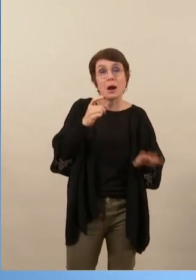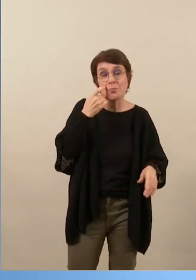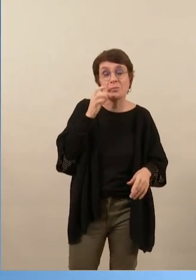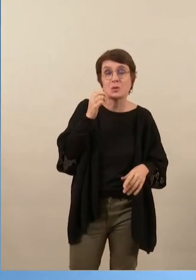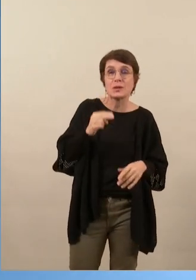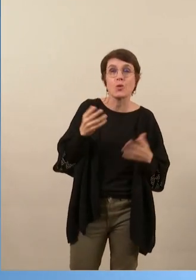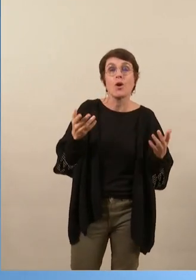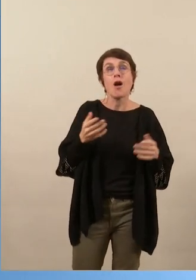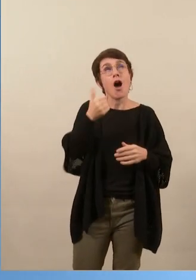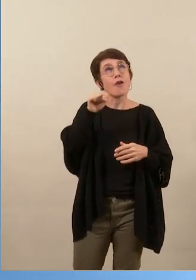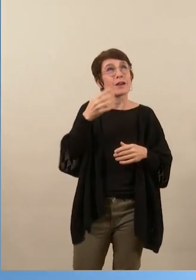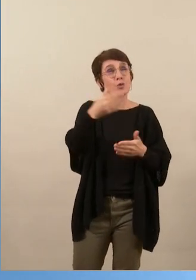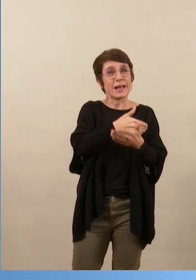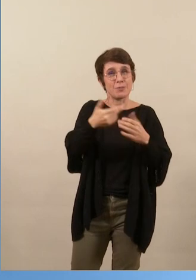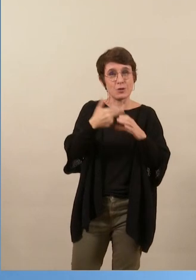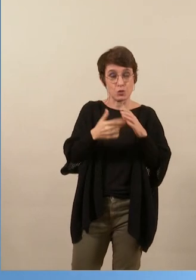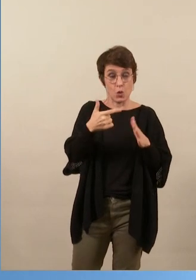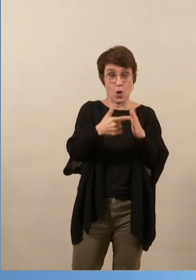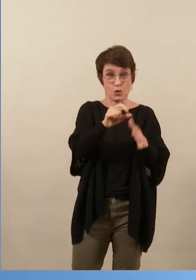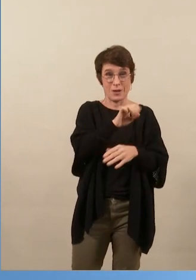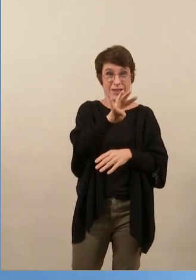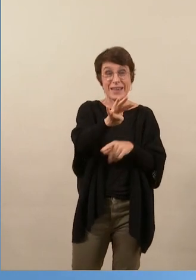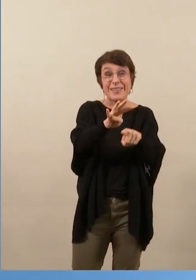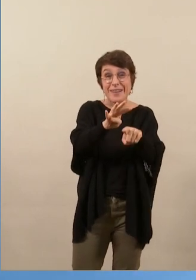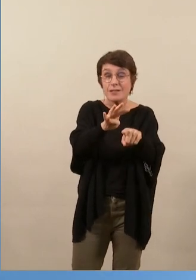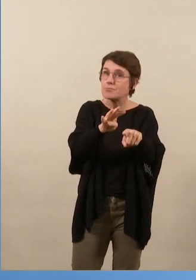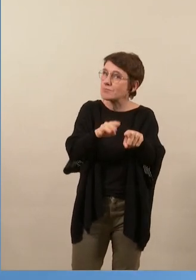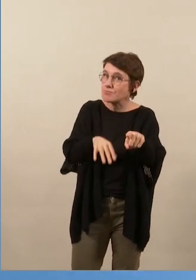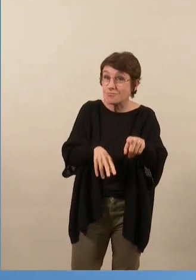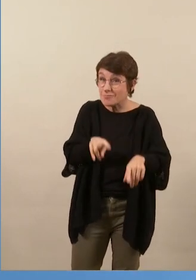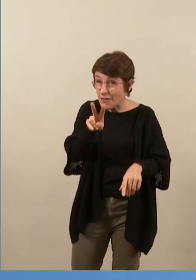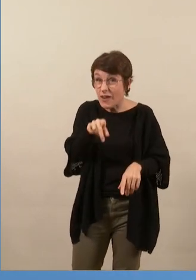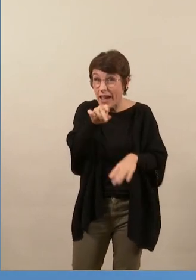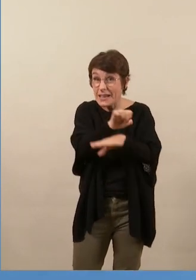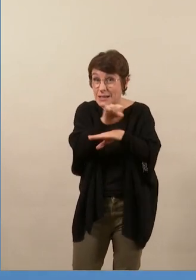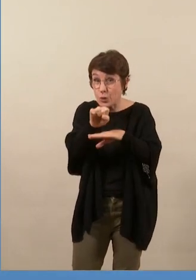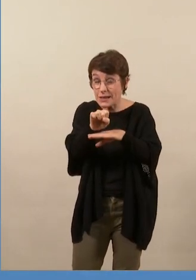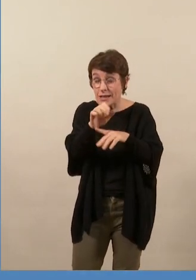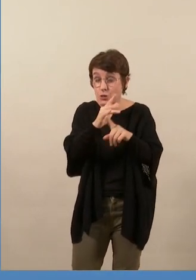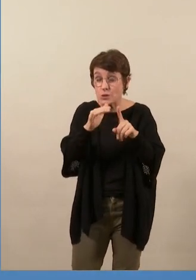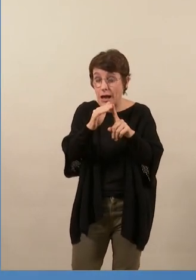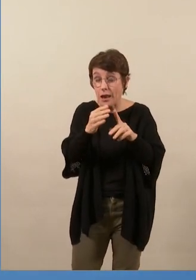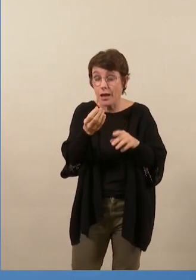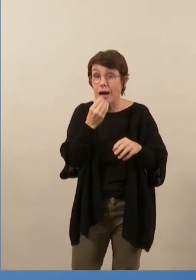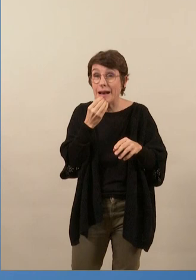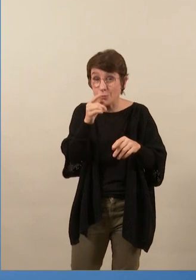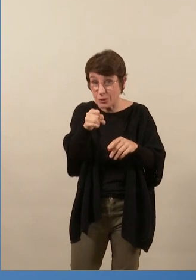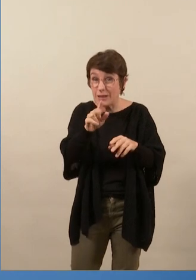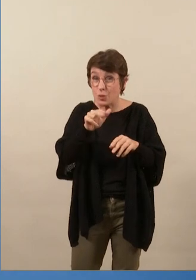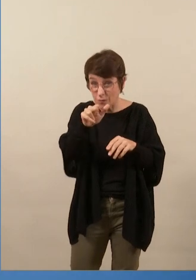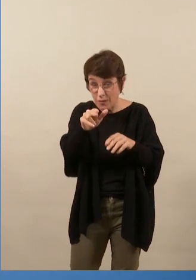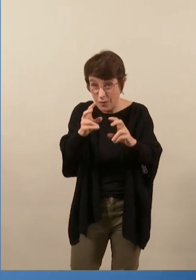1,4 million d'euros au budget en 2024 nous ne voyons très sérieusement pas comment cette cette 1,4 million donc 10 % du